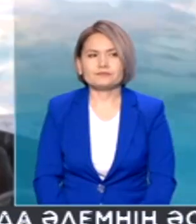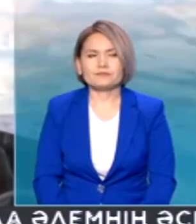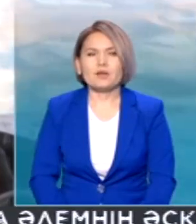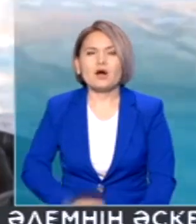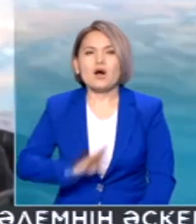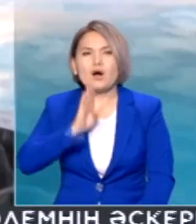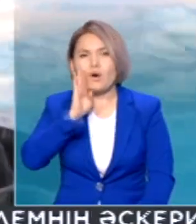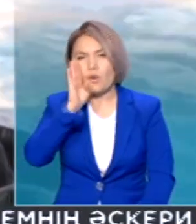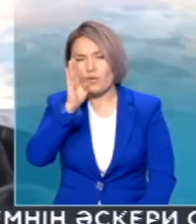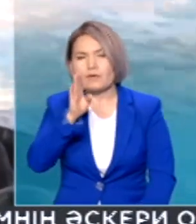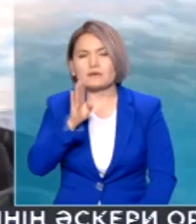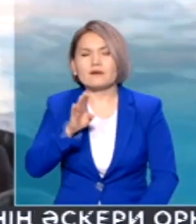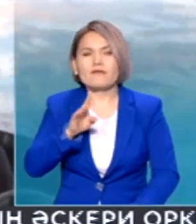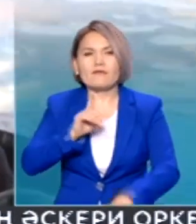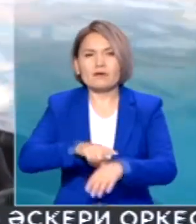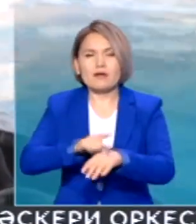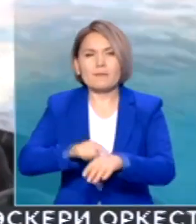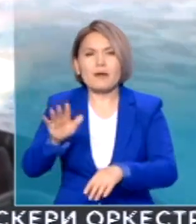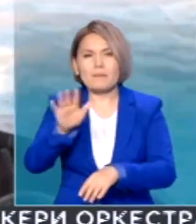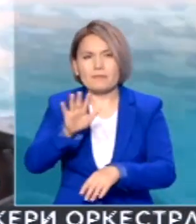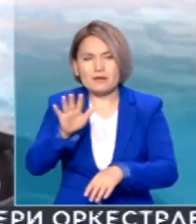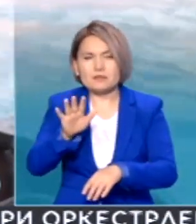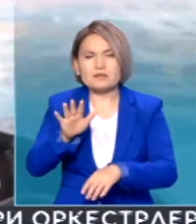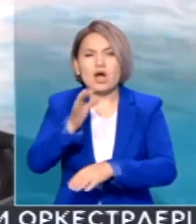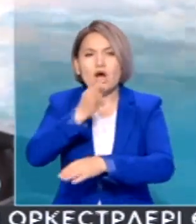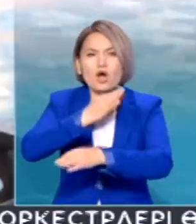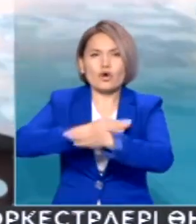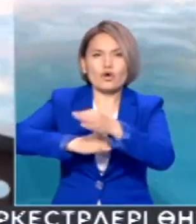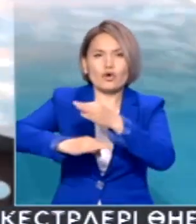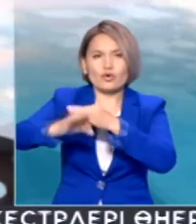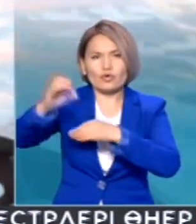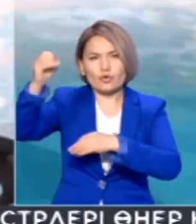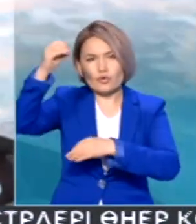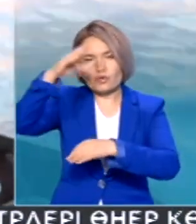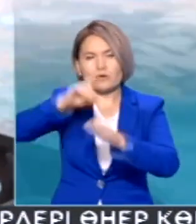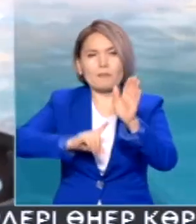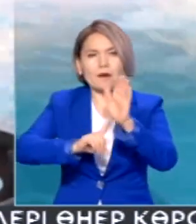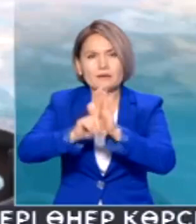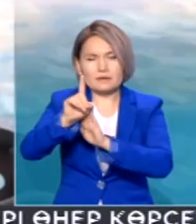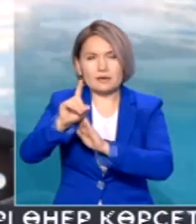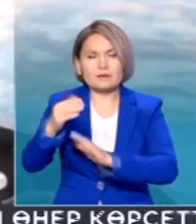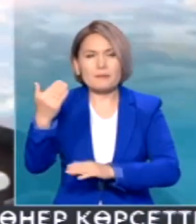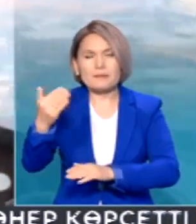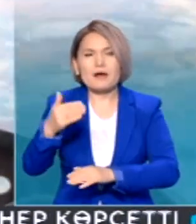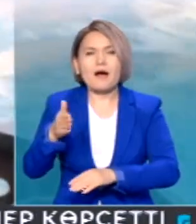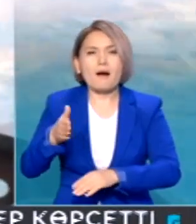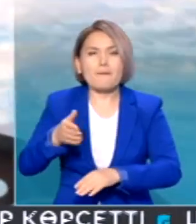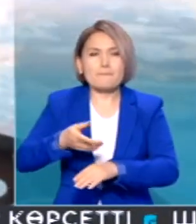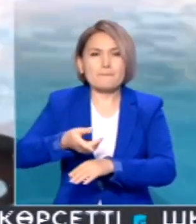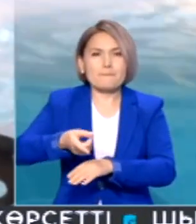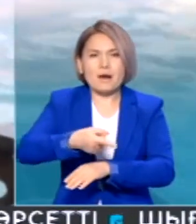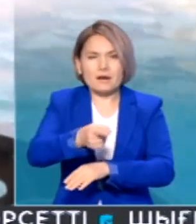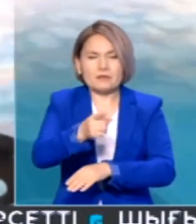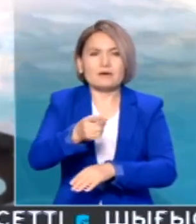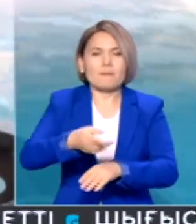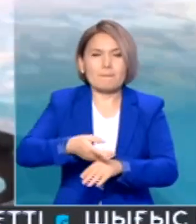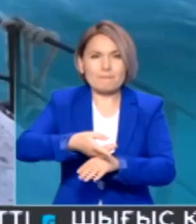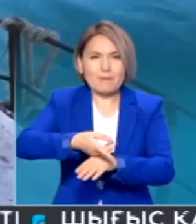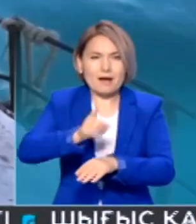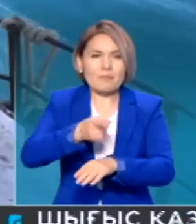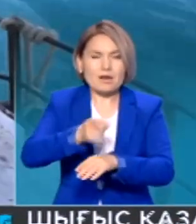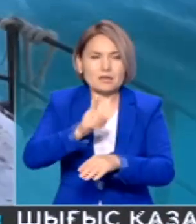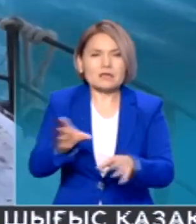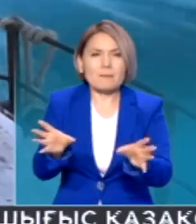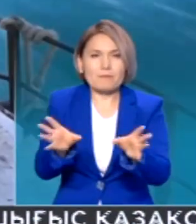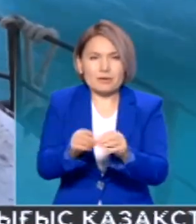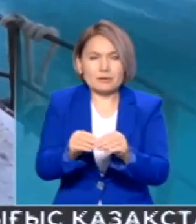Таңғы сағат 5-тен кетті, күн ұясынан енді шығып келе жатыр, ал біз балықшылармен бірге көлге шықтық.